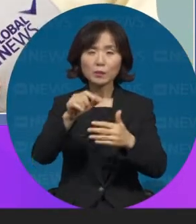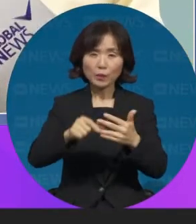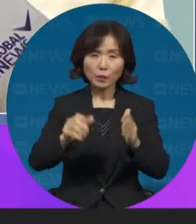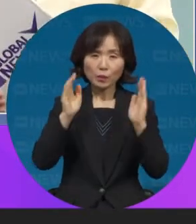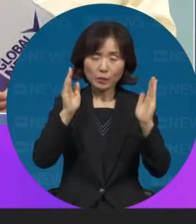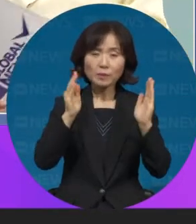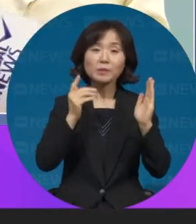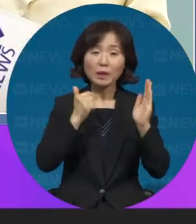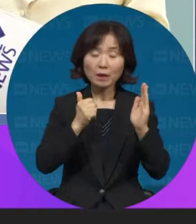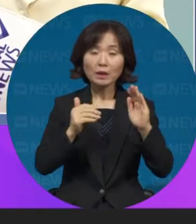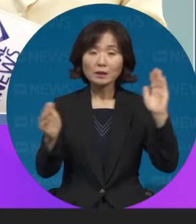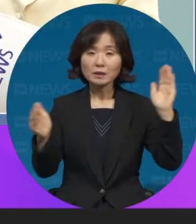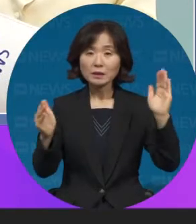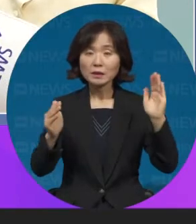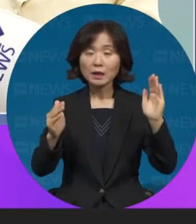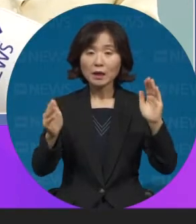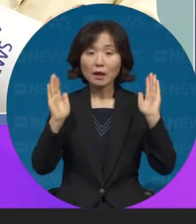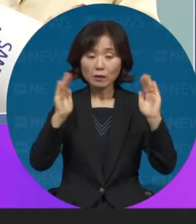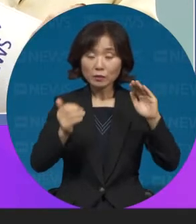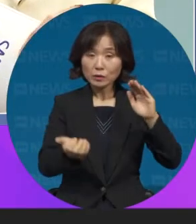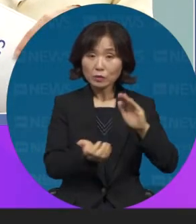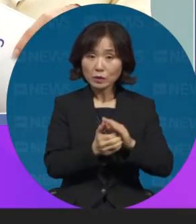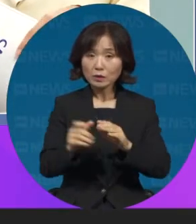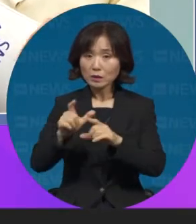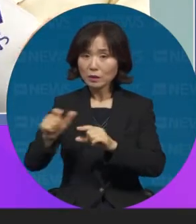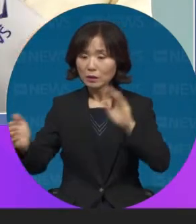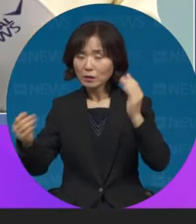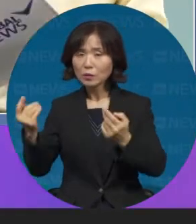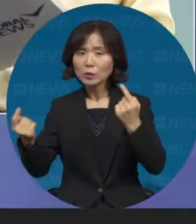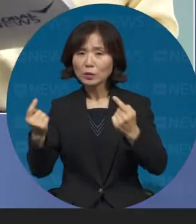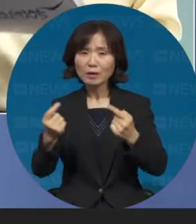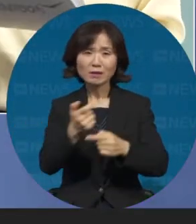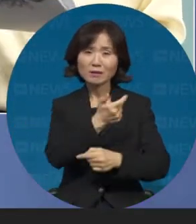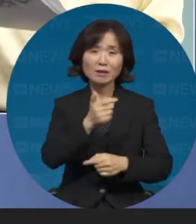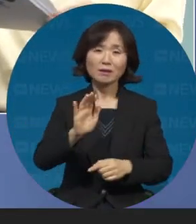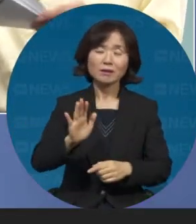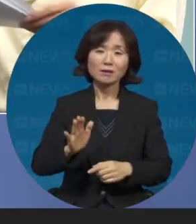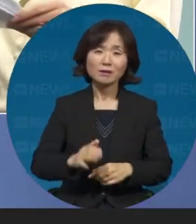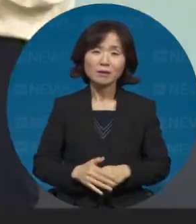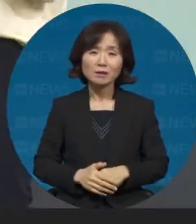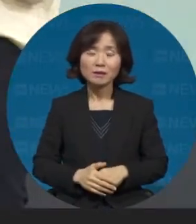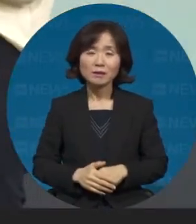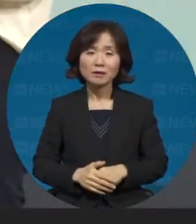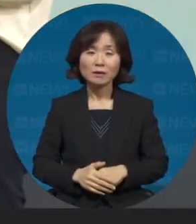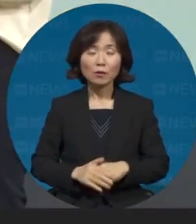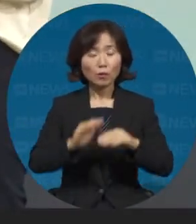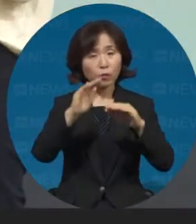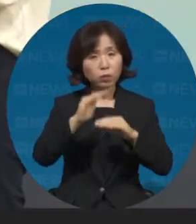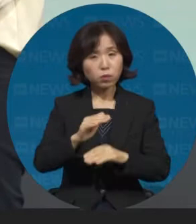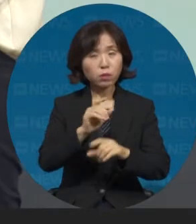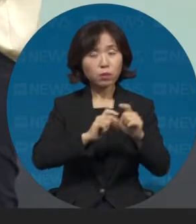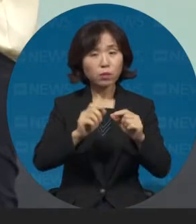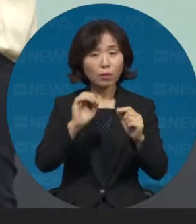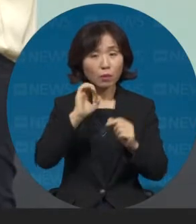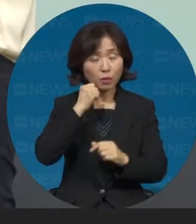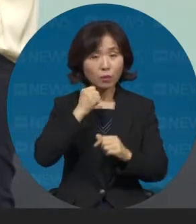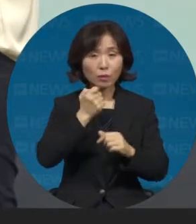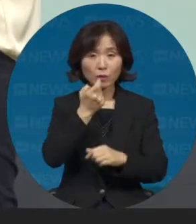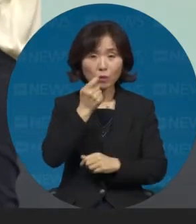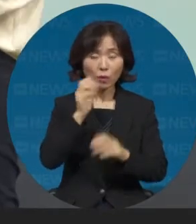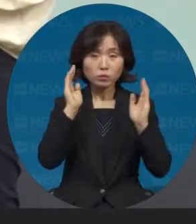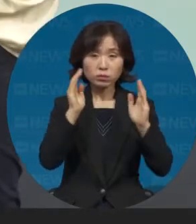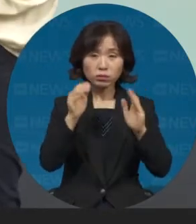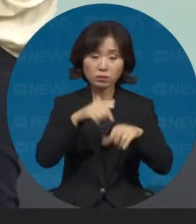학업 성취도가 일반 학생 대비 크게 높지 않은 것으로 나타났습니다. 내용도 더 어려운 걸 배우고 공부도 더 많이